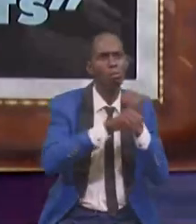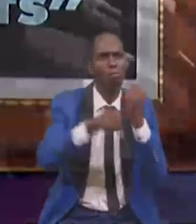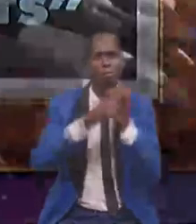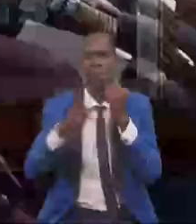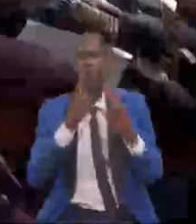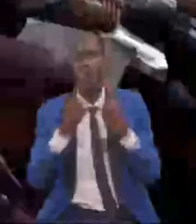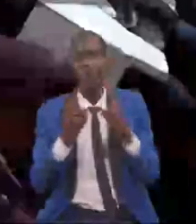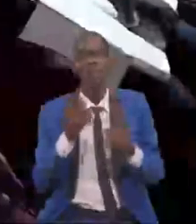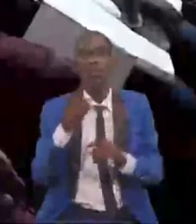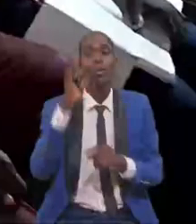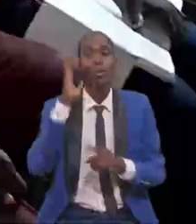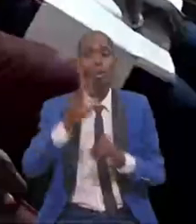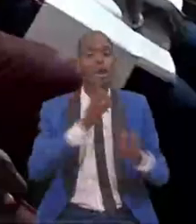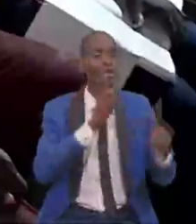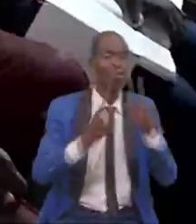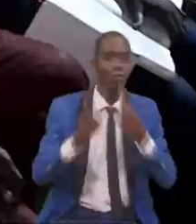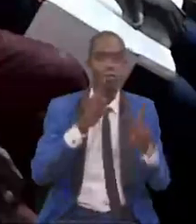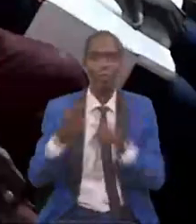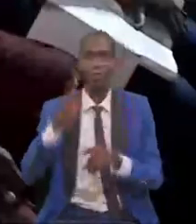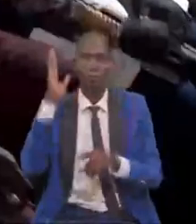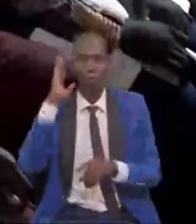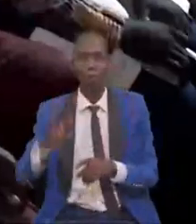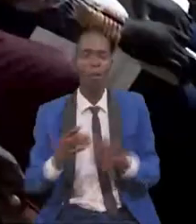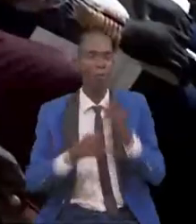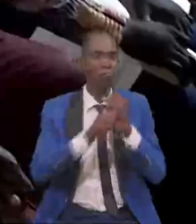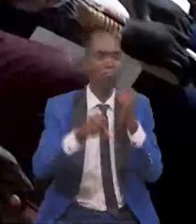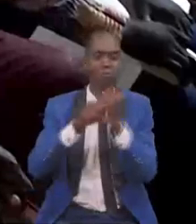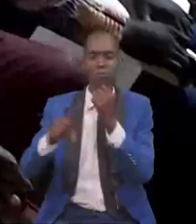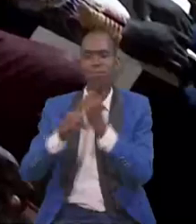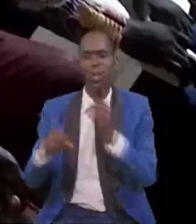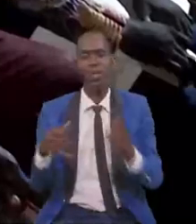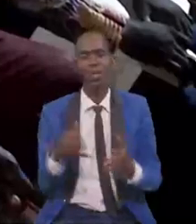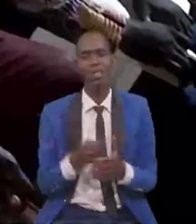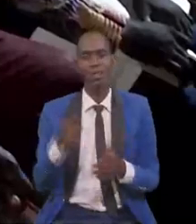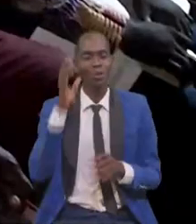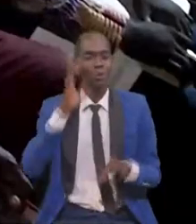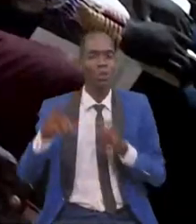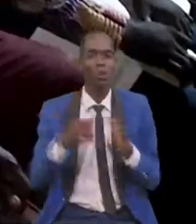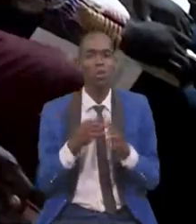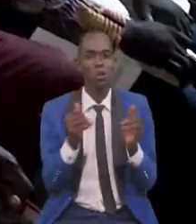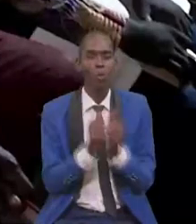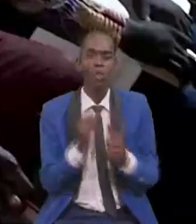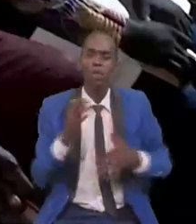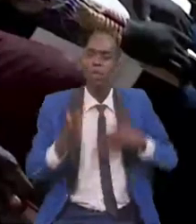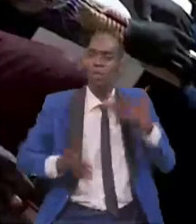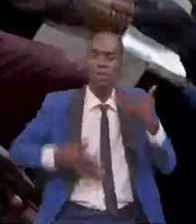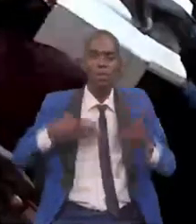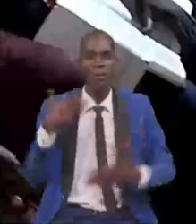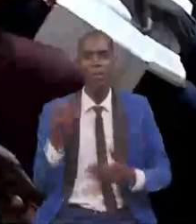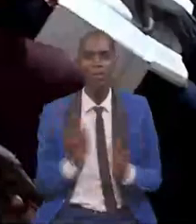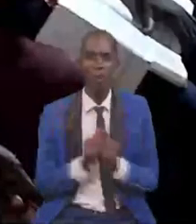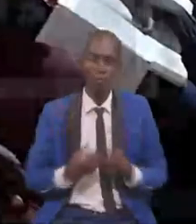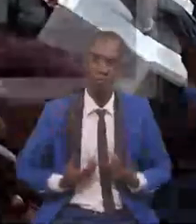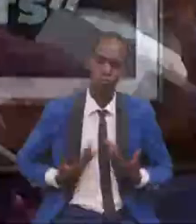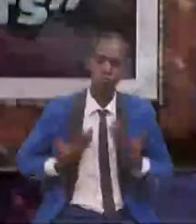Vous allez parler. Vous allez publier cela. Et vous allez le faire avec joie. Vous allez le faire